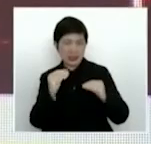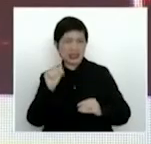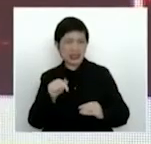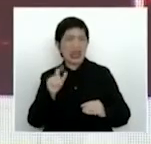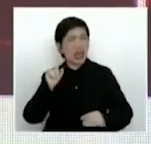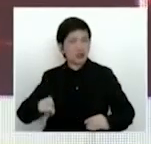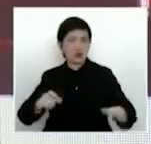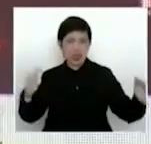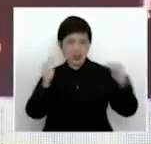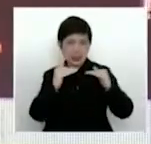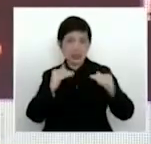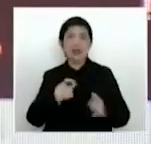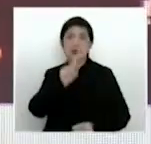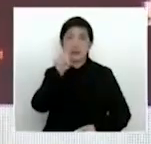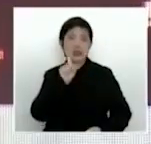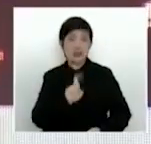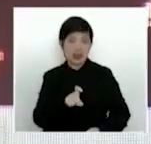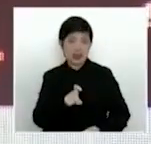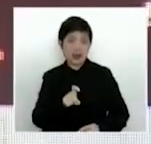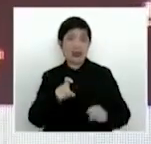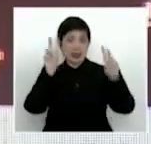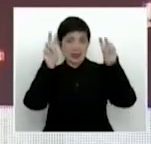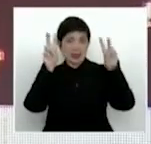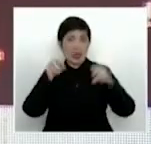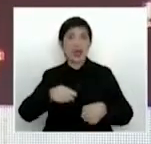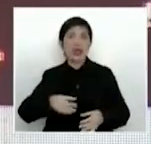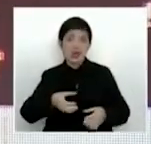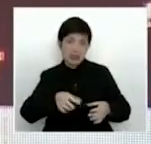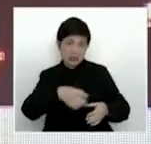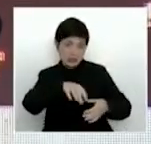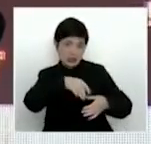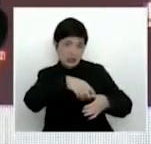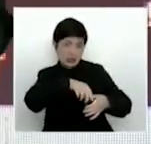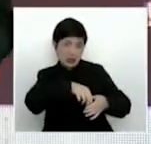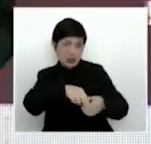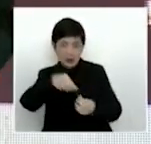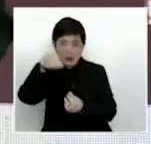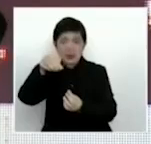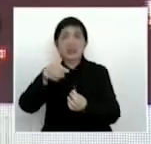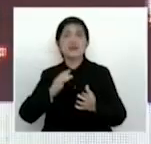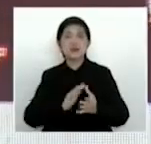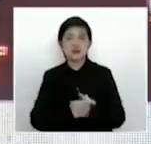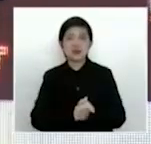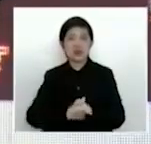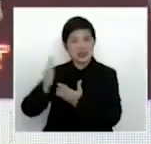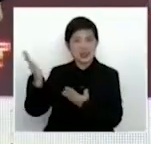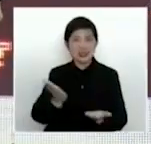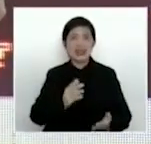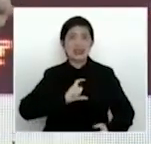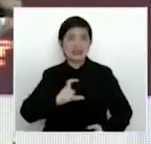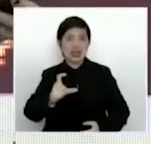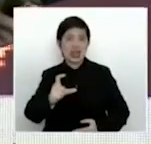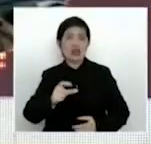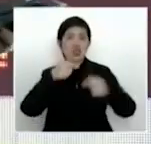pertanyaan masing-masing subtema akan diundi kami persilakan kepada para calon